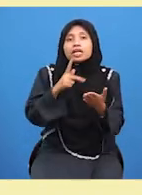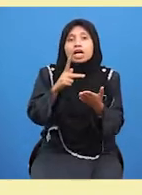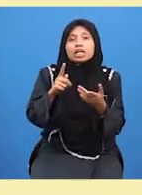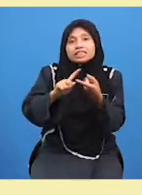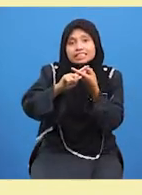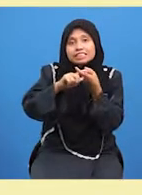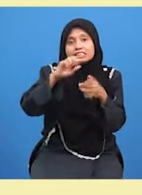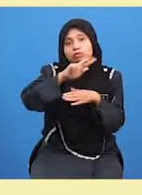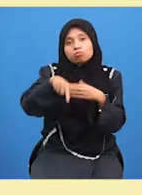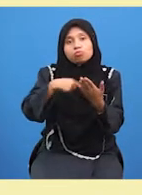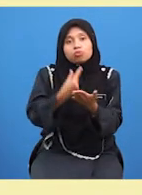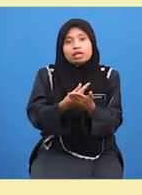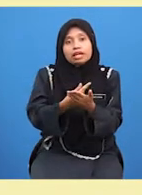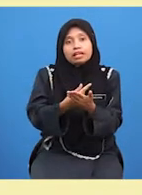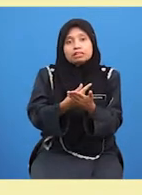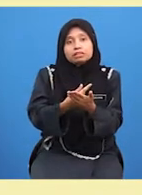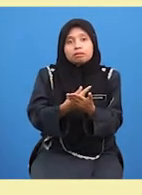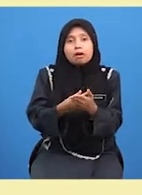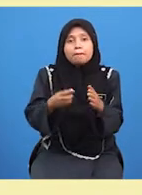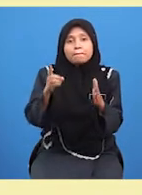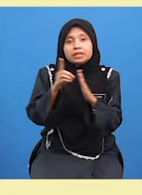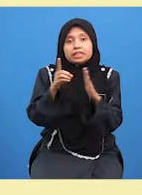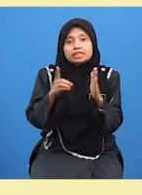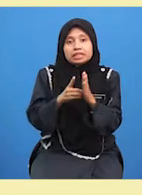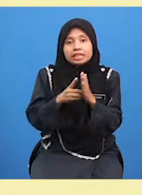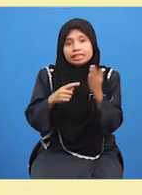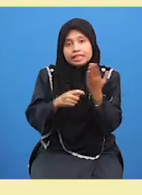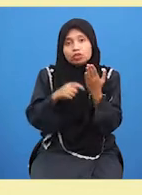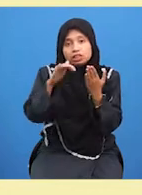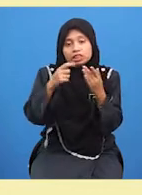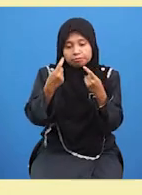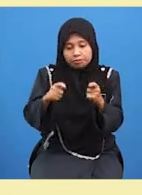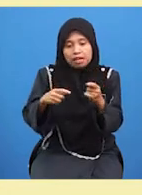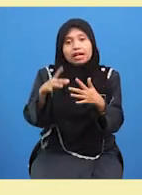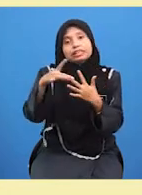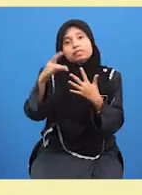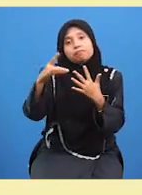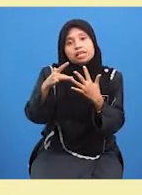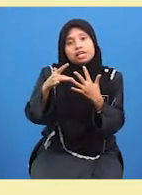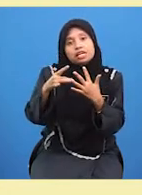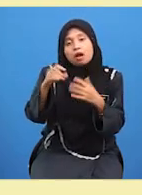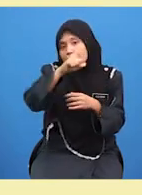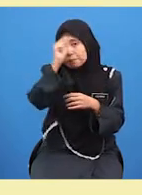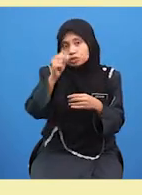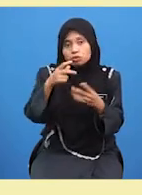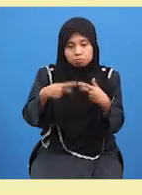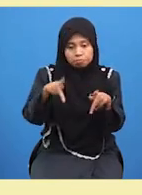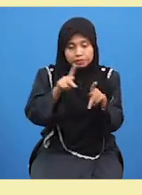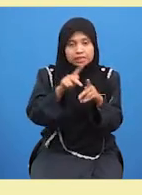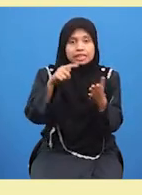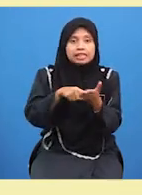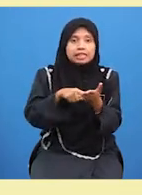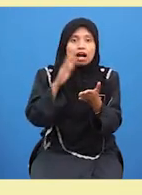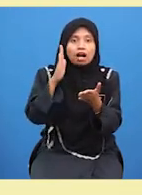Apakah kesimpulan yang boleh dibuat berdasarkan gabungan teknologi yang telah dipilih? Persoalan penting